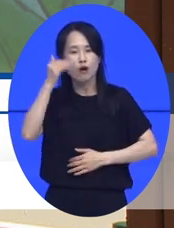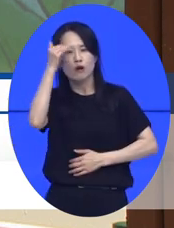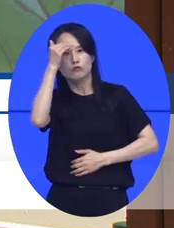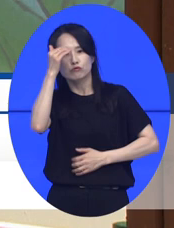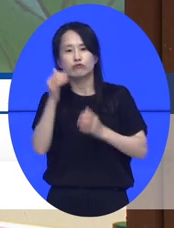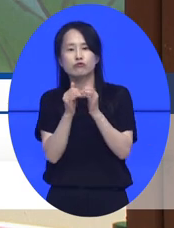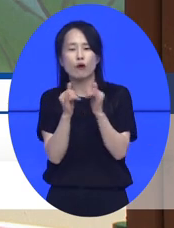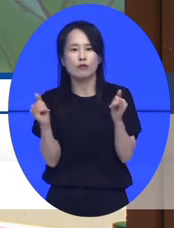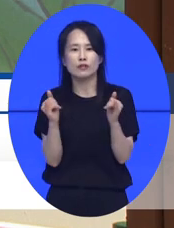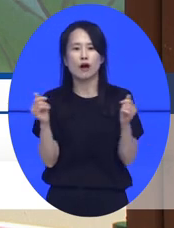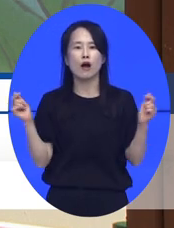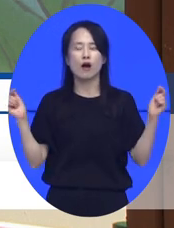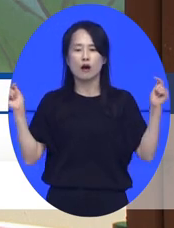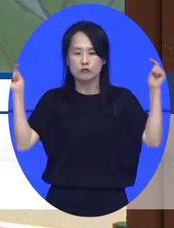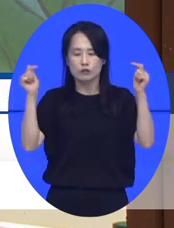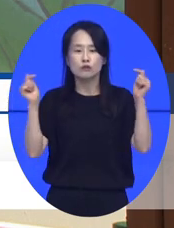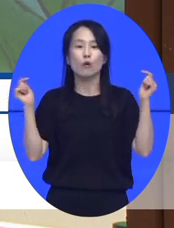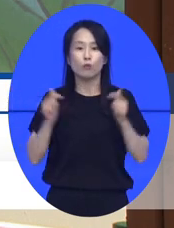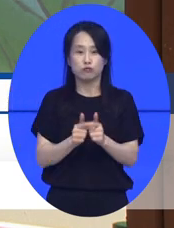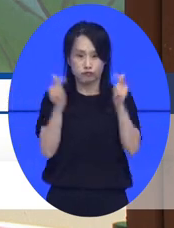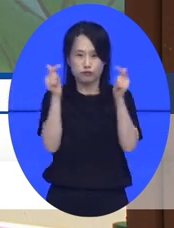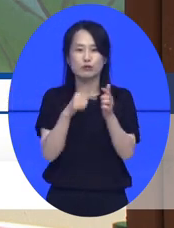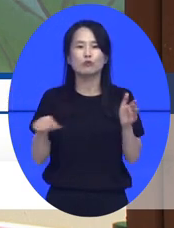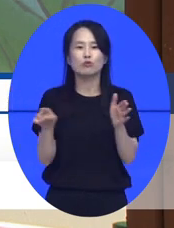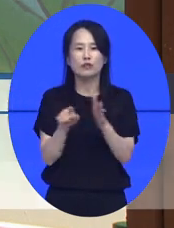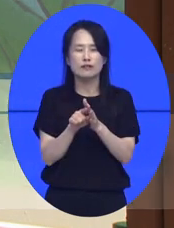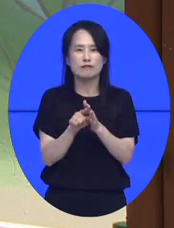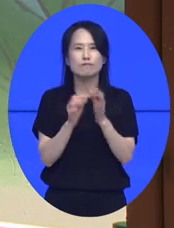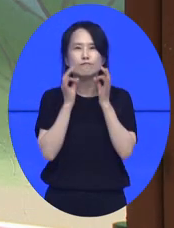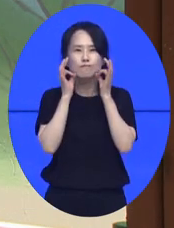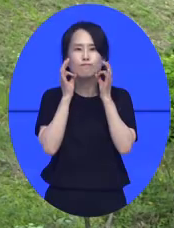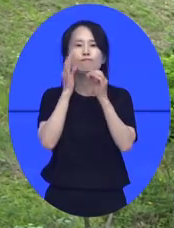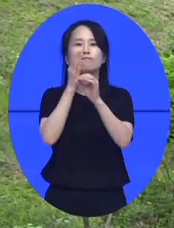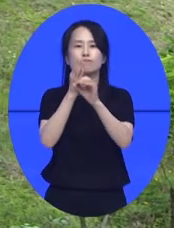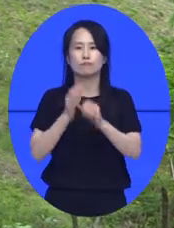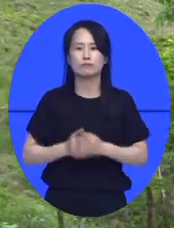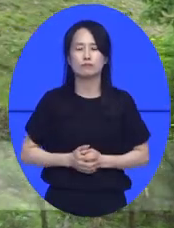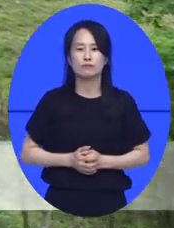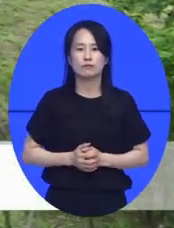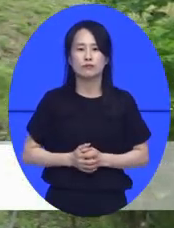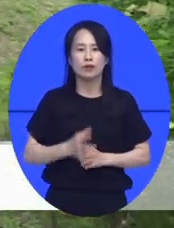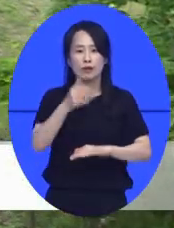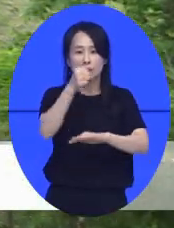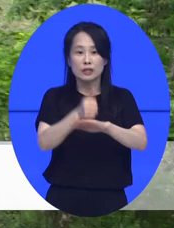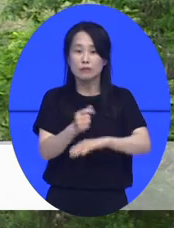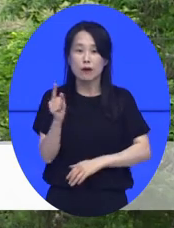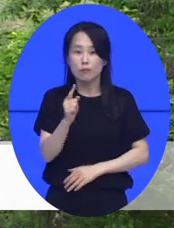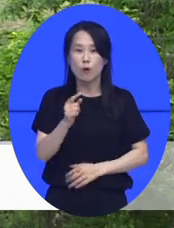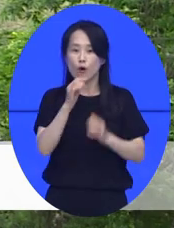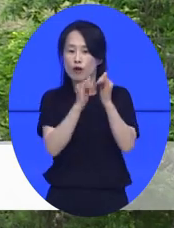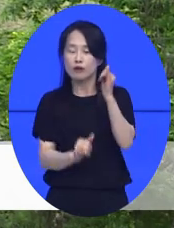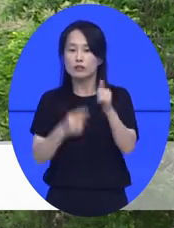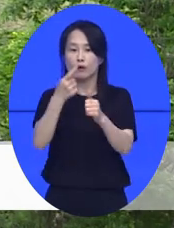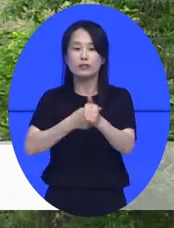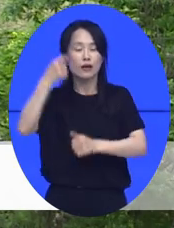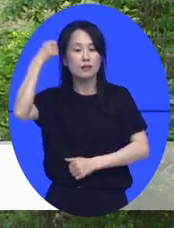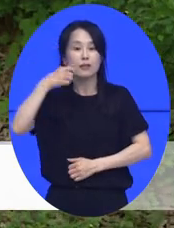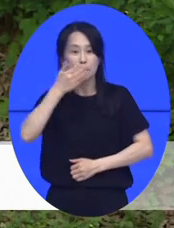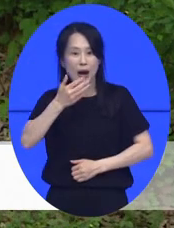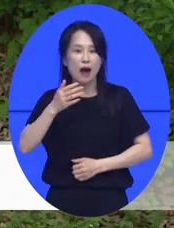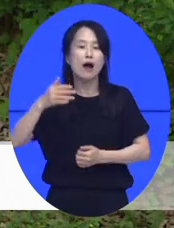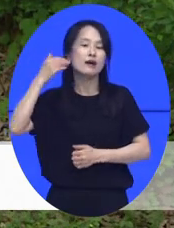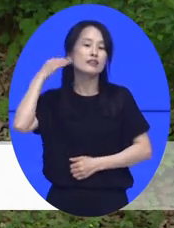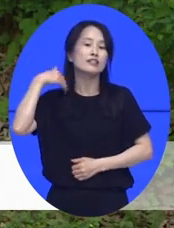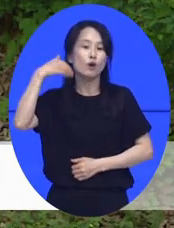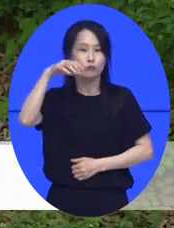관광 상품화하기 위한 그 콘텐츠 개발을 이렇게 준비를 하고 있습니다 마지막으로 역사와 자연을 느낄 수 있는